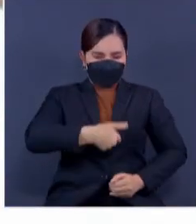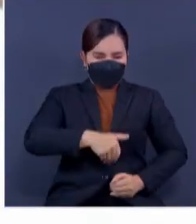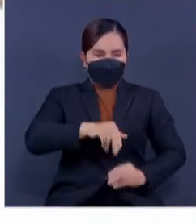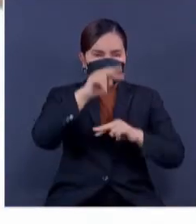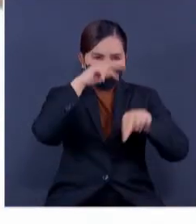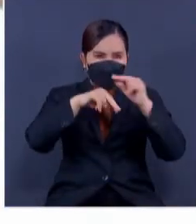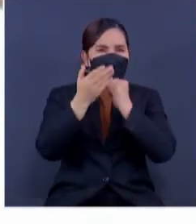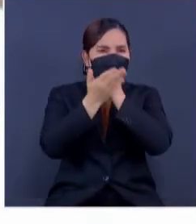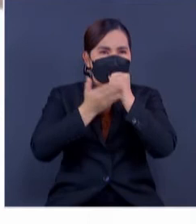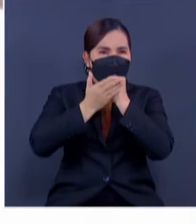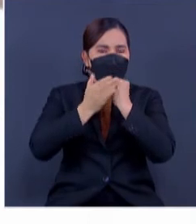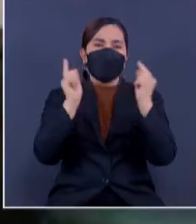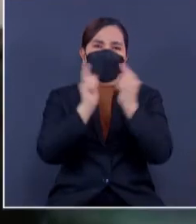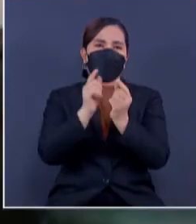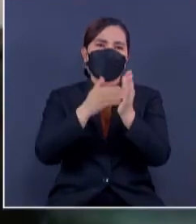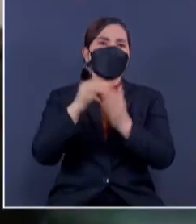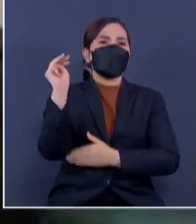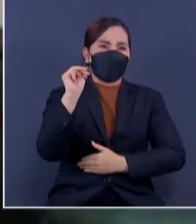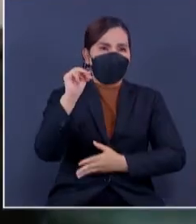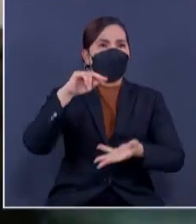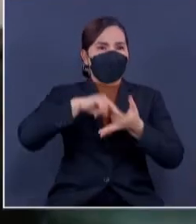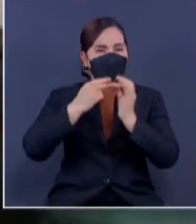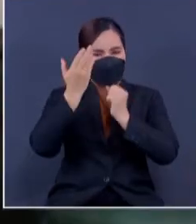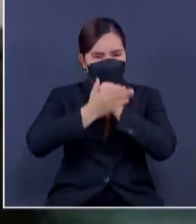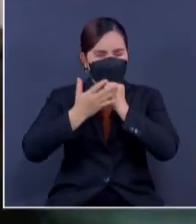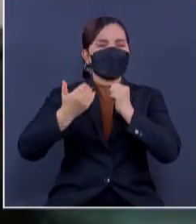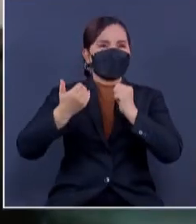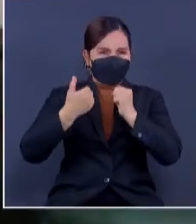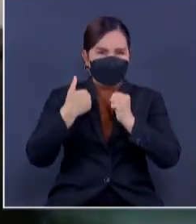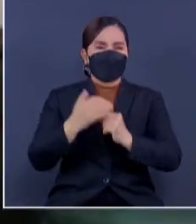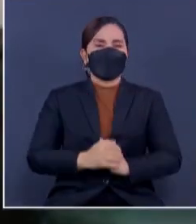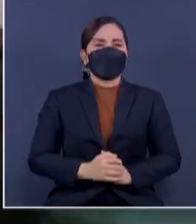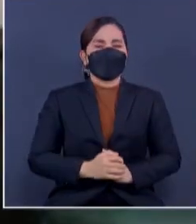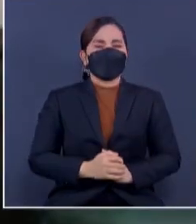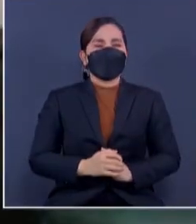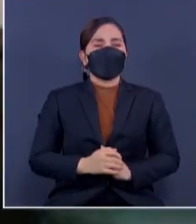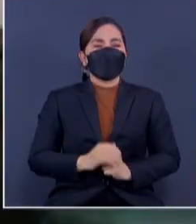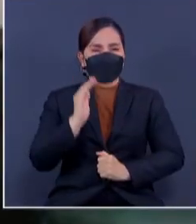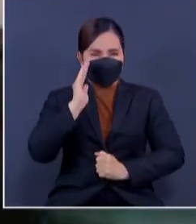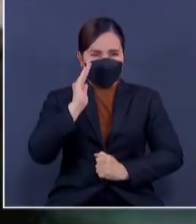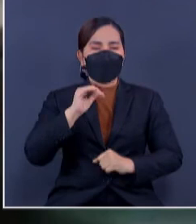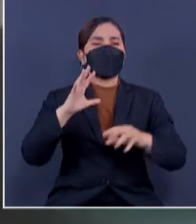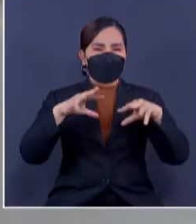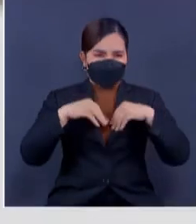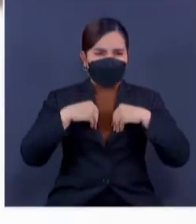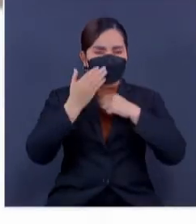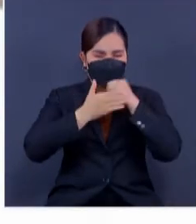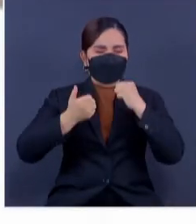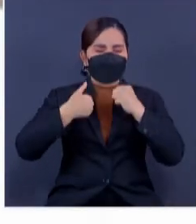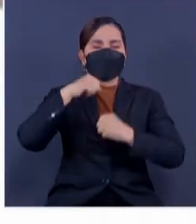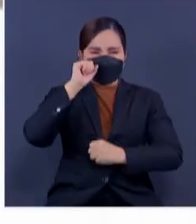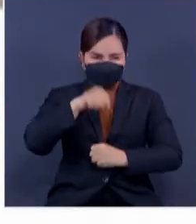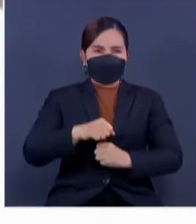าพอตรวจแล้วเนี่ยปัสสาวะเป็นสีม่วงคุณผู้ช ม เป็นไปตามคาดแล้วเจ้าตัวก็ไม่ปฏิเสธด้วยนะคะบอกว่าเพิ่งเสพยามาจริ